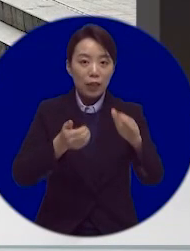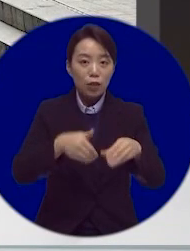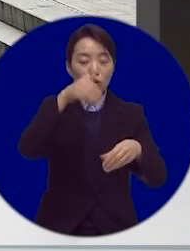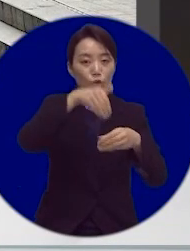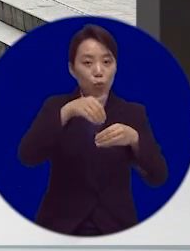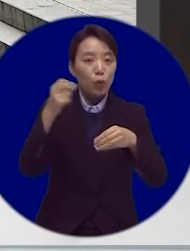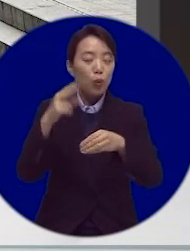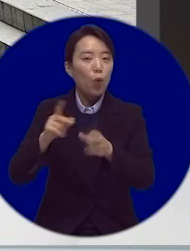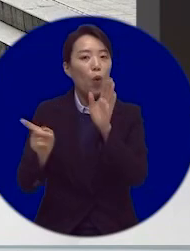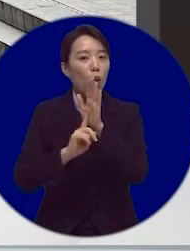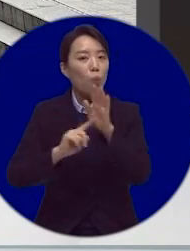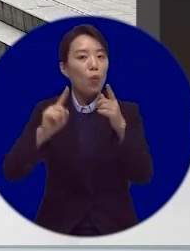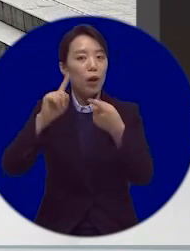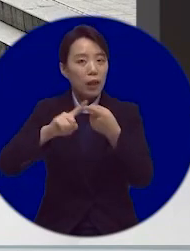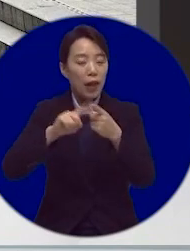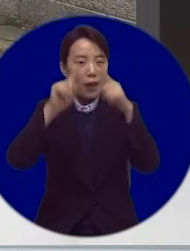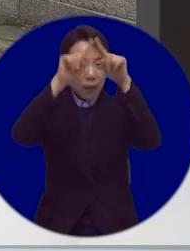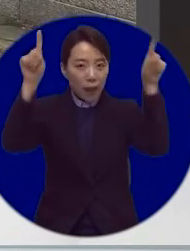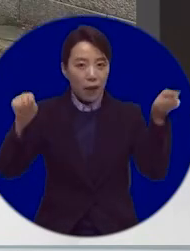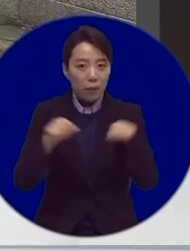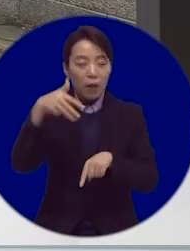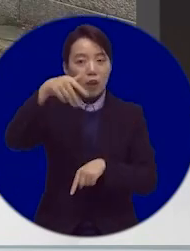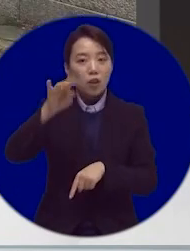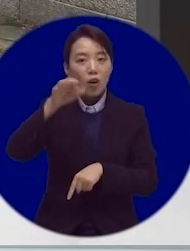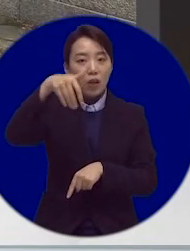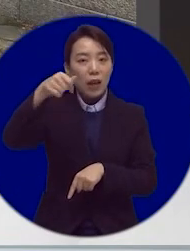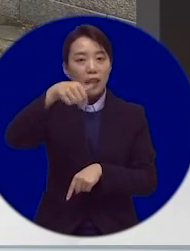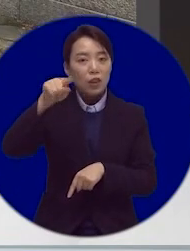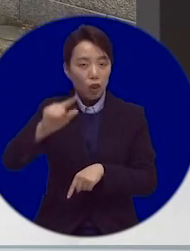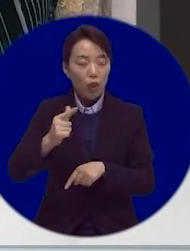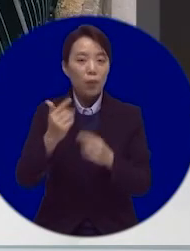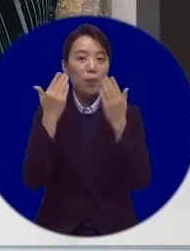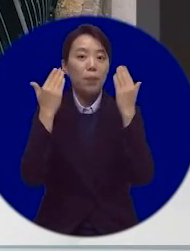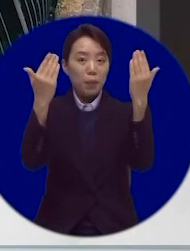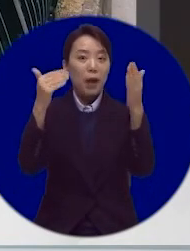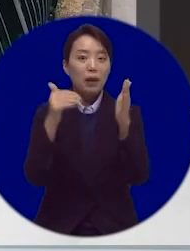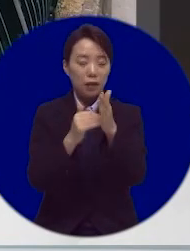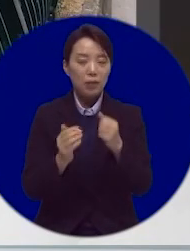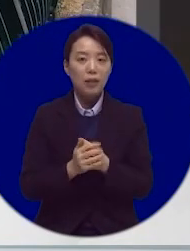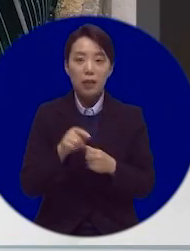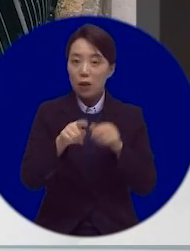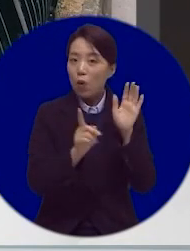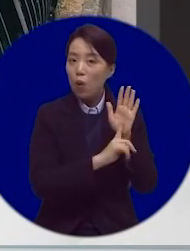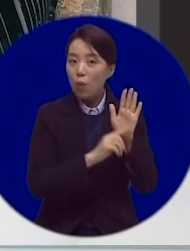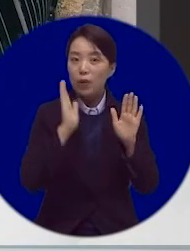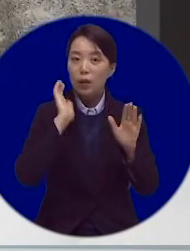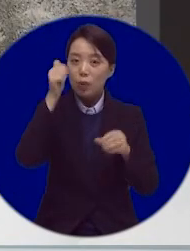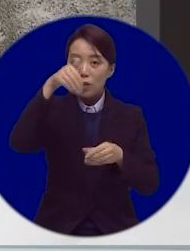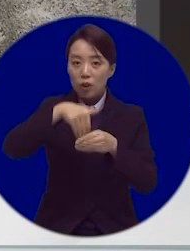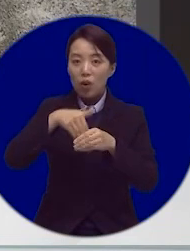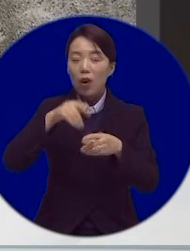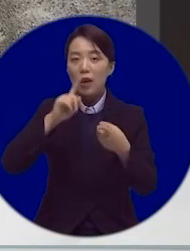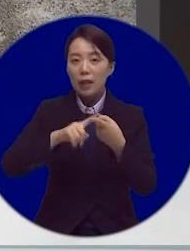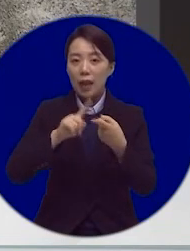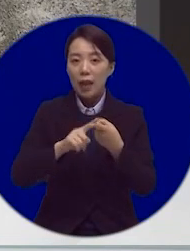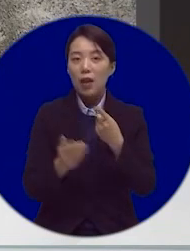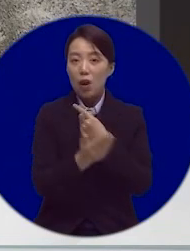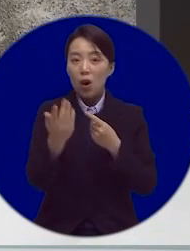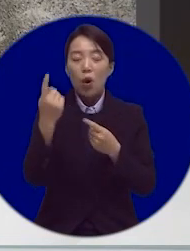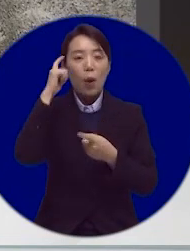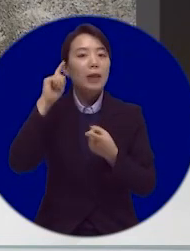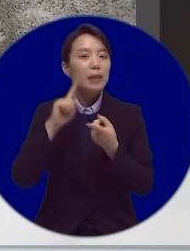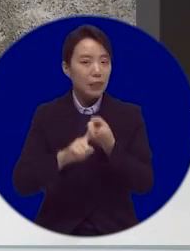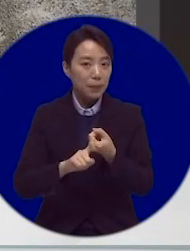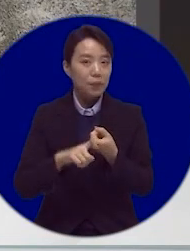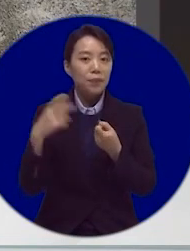및 선거일 등을 홍보하는 대형 조형물을 청계천에 설치했습니다. 이번 청계천 선거 홍보는 대통령 선거에 대한